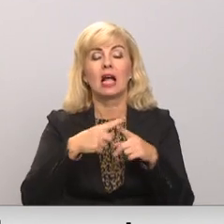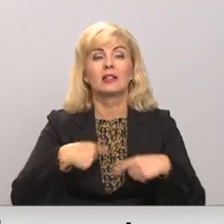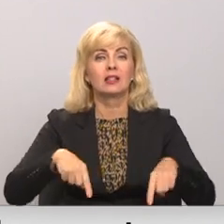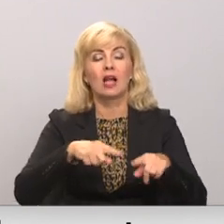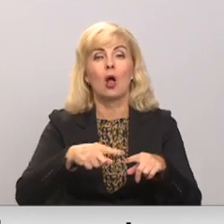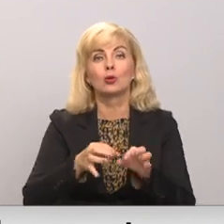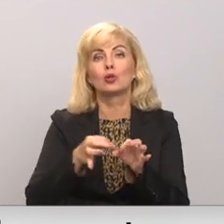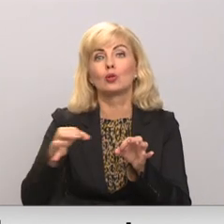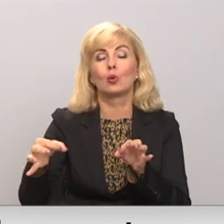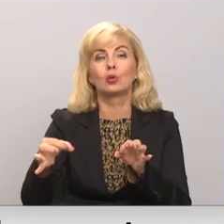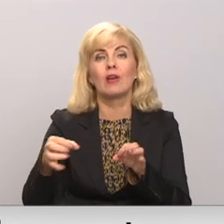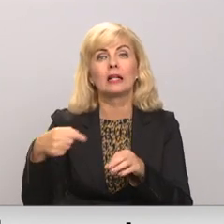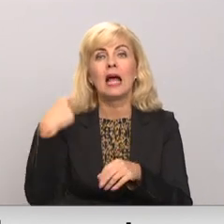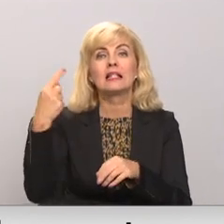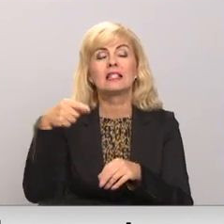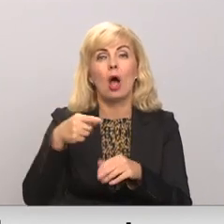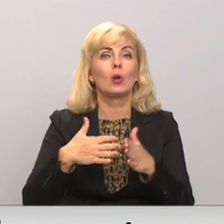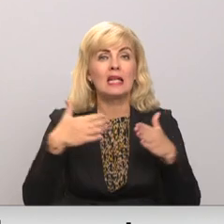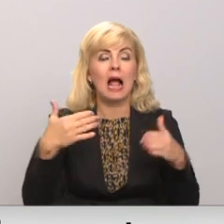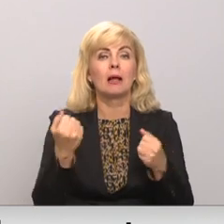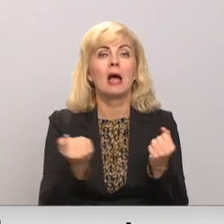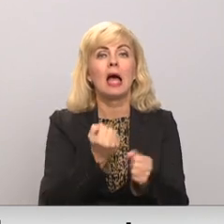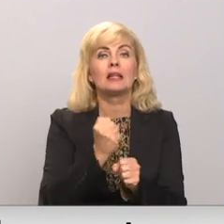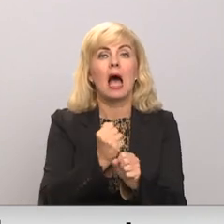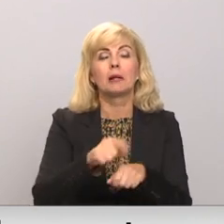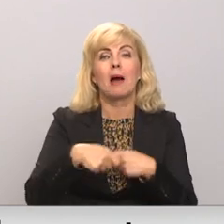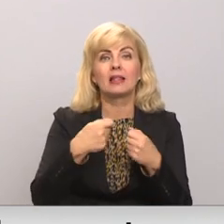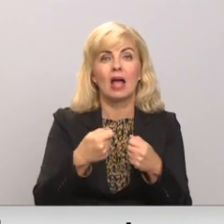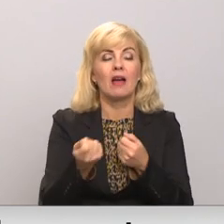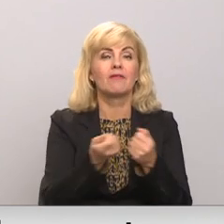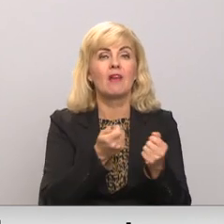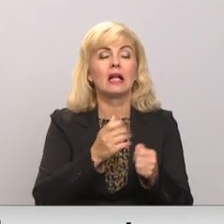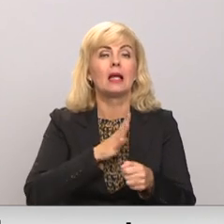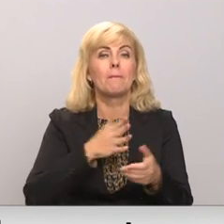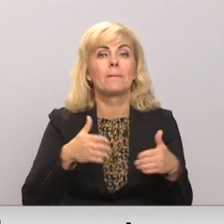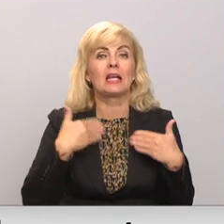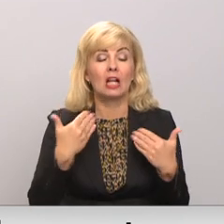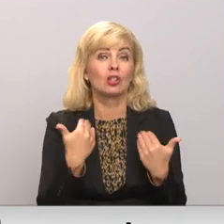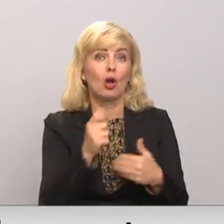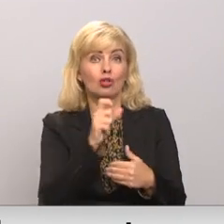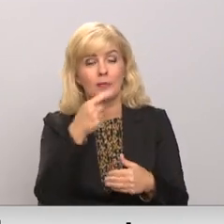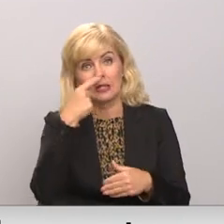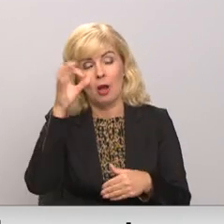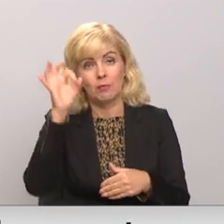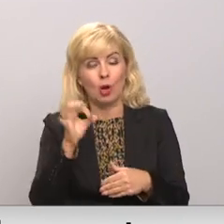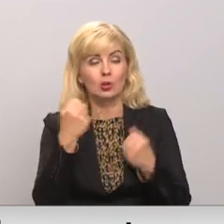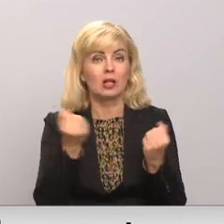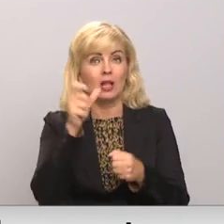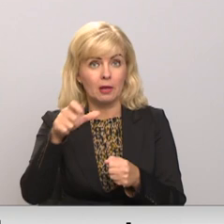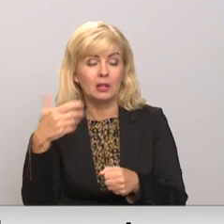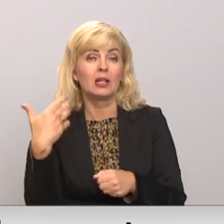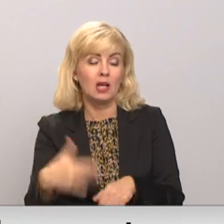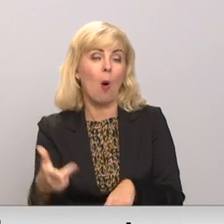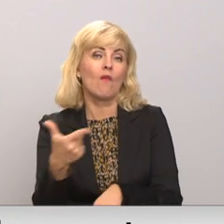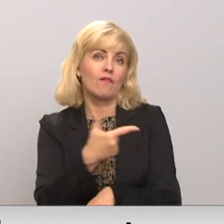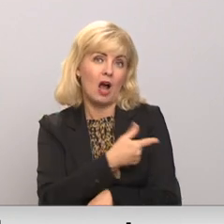struktūra vienība Saulainē ir viens no lielākajiem darba devējiem, un vadītāji priecīgi bilst, ka šobrīd 100% darbinieku jau